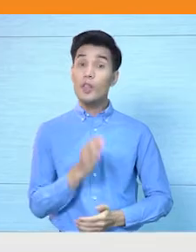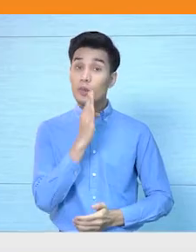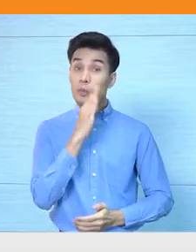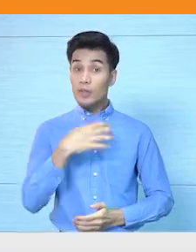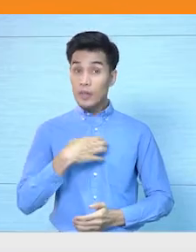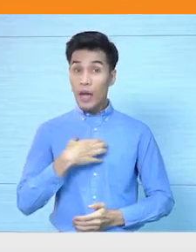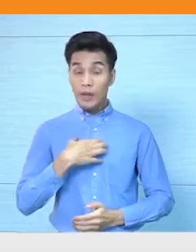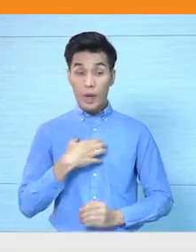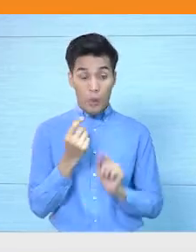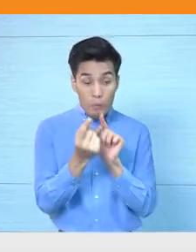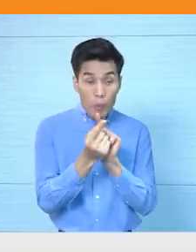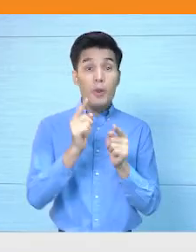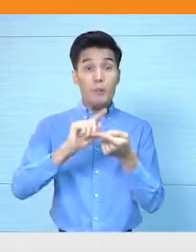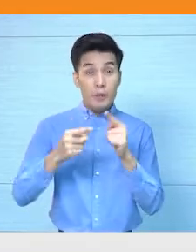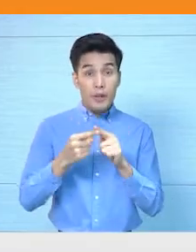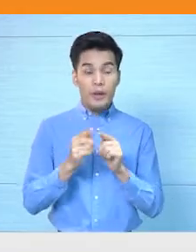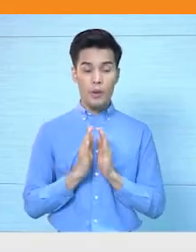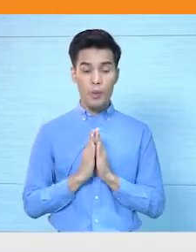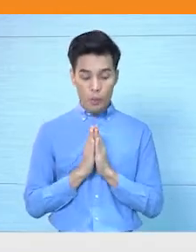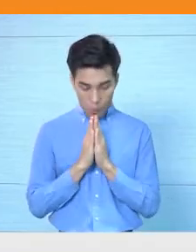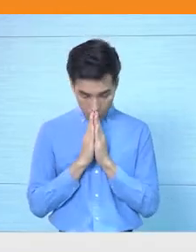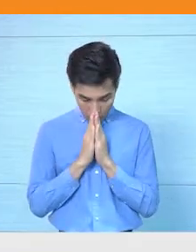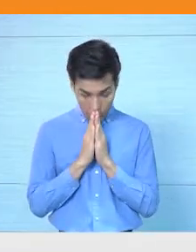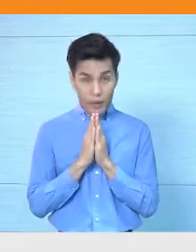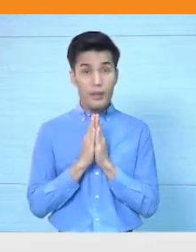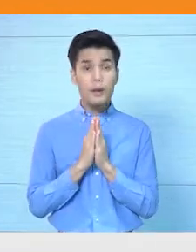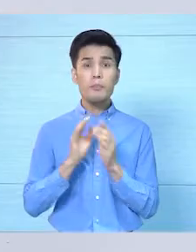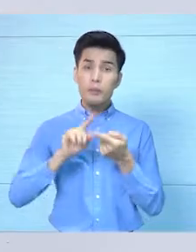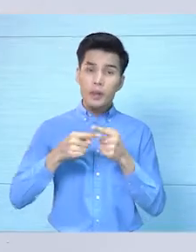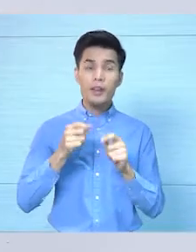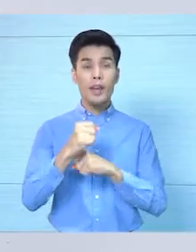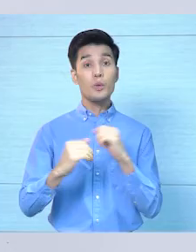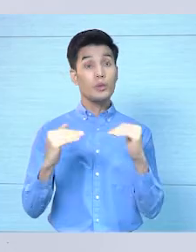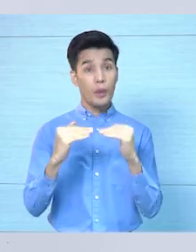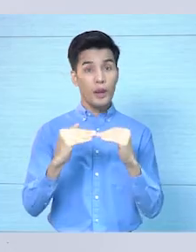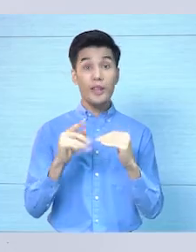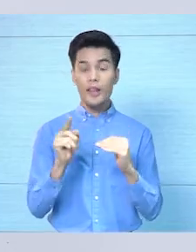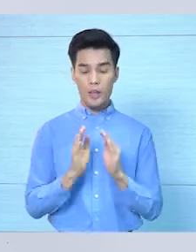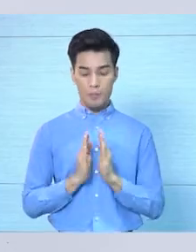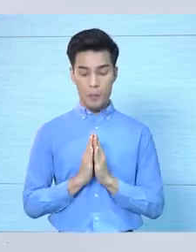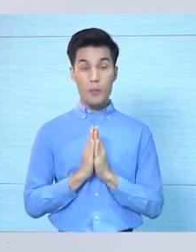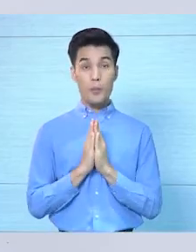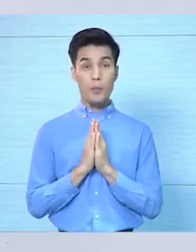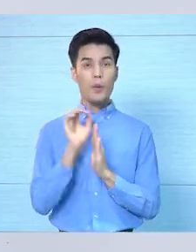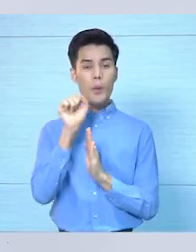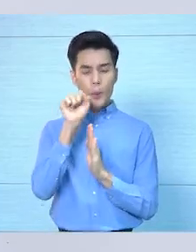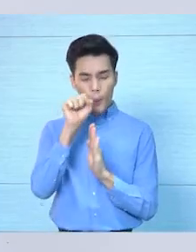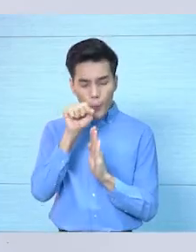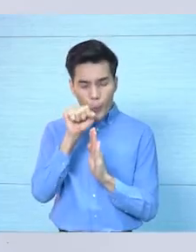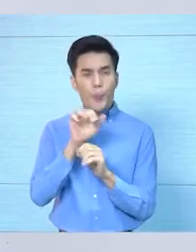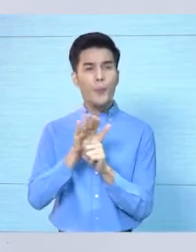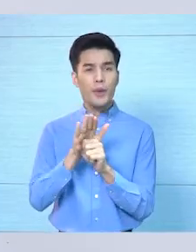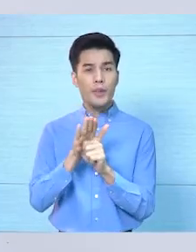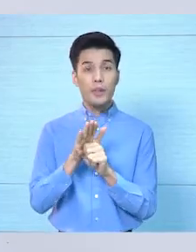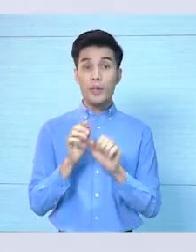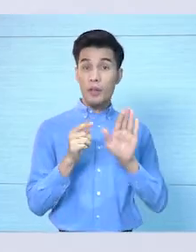หากเราต้องการทักทายเพื่อนหรือไหว้ผู้ที่อยู่ระดับเดียวกันให้ประนมมือแล้วยกขึ้นพร้อมกับค้อมศีรษะลงเพีย